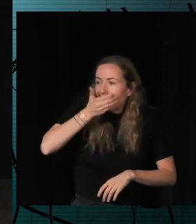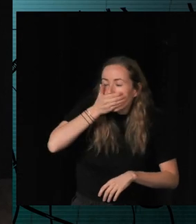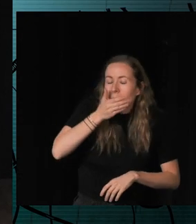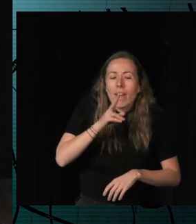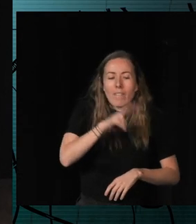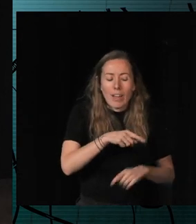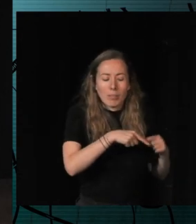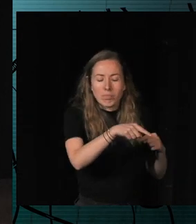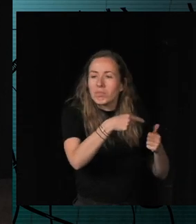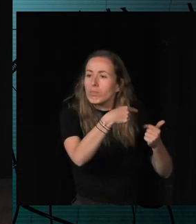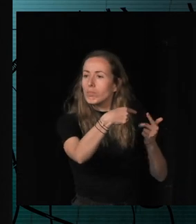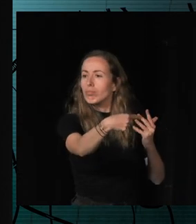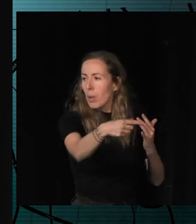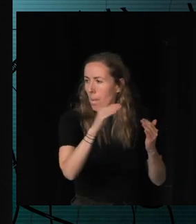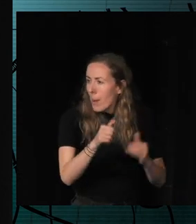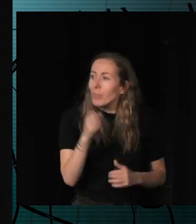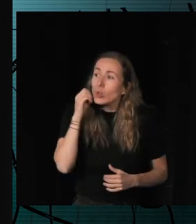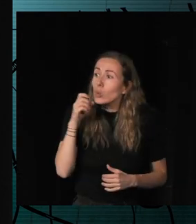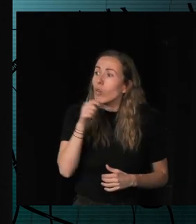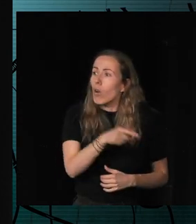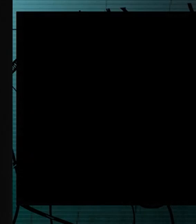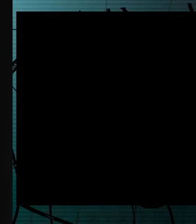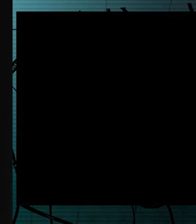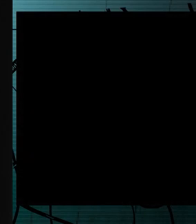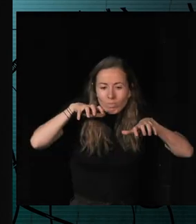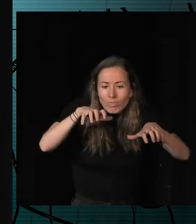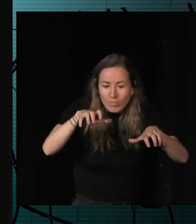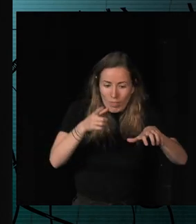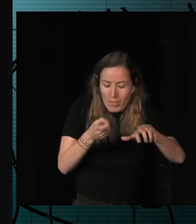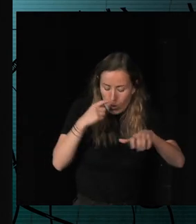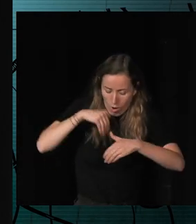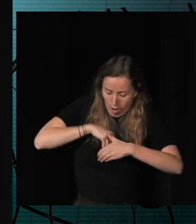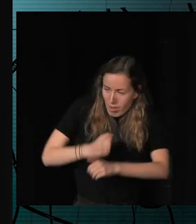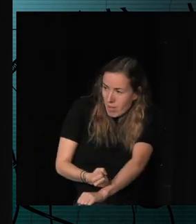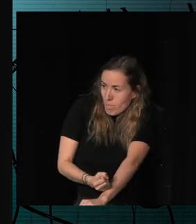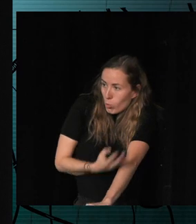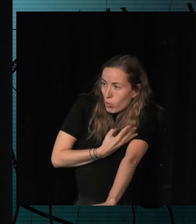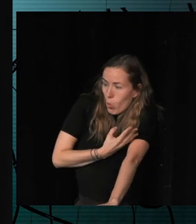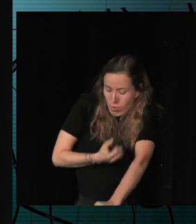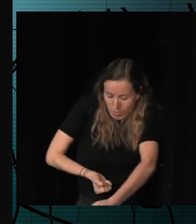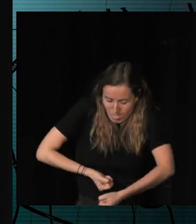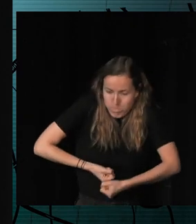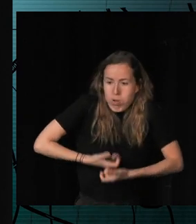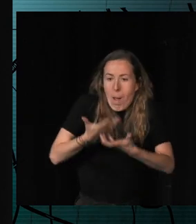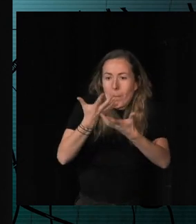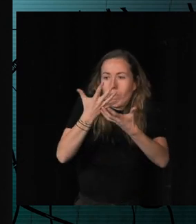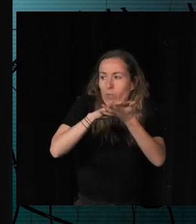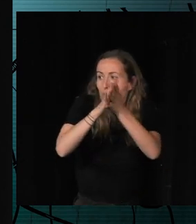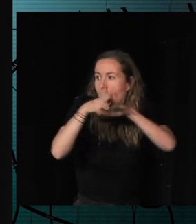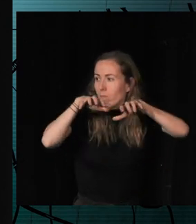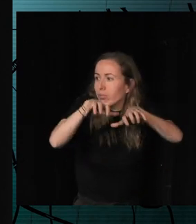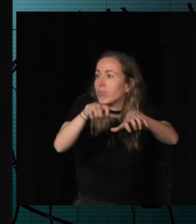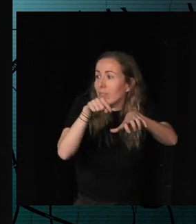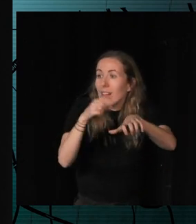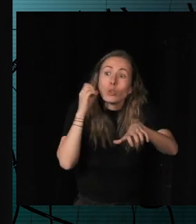souvent euh représ sont des représentations monstrueuses des émotions ou de la psychologie de certains personnages encore une fois c'est surtout le deux qui va dans cette